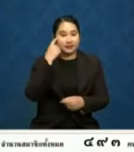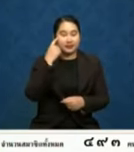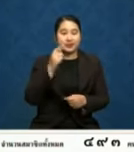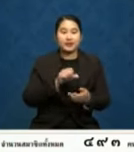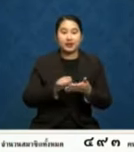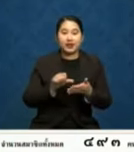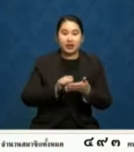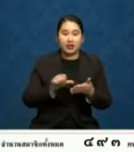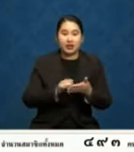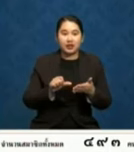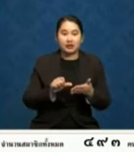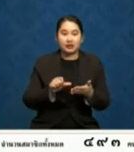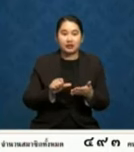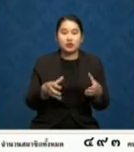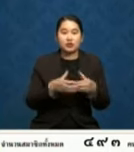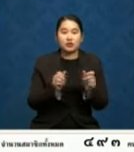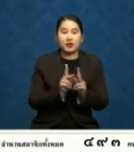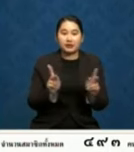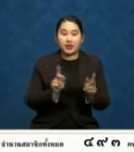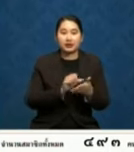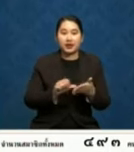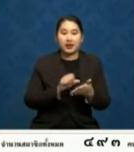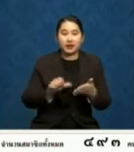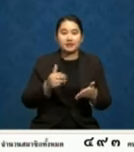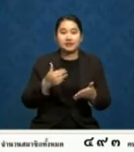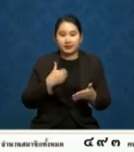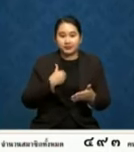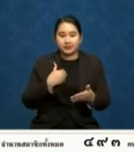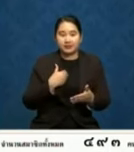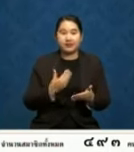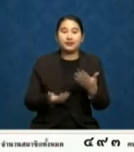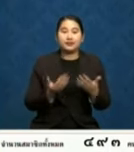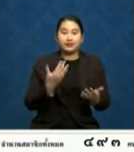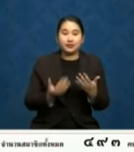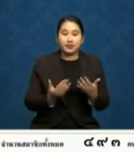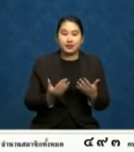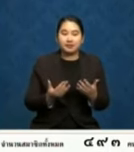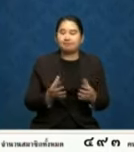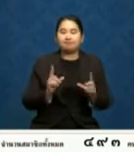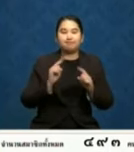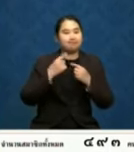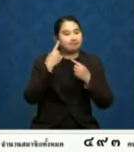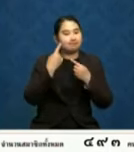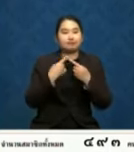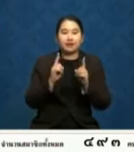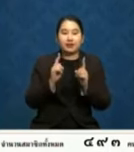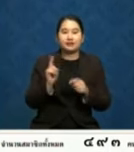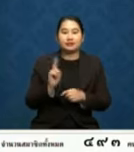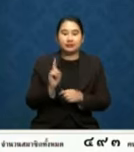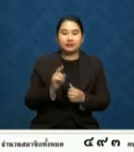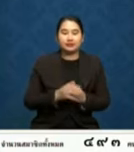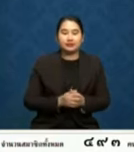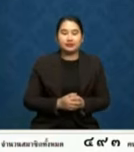ไขที่กิกการเสียงข้ามากแก้ไขหรือไม่เห็นด้วยนะครับ